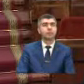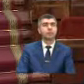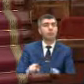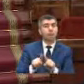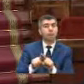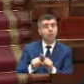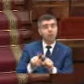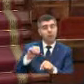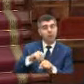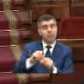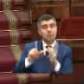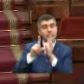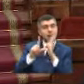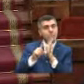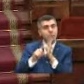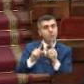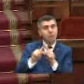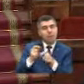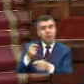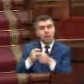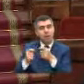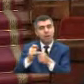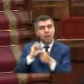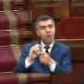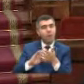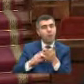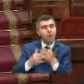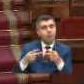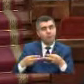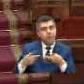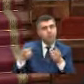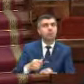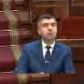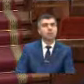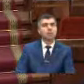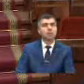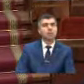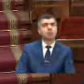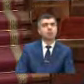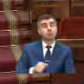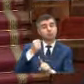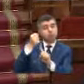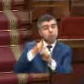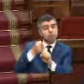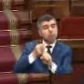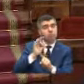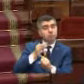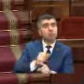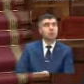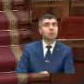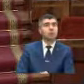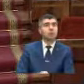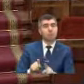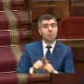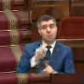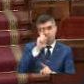طبعا هذا يعني ندير فيه على حسب يعني الكلام ديالكم ندير فيه مجهود، فعلا خصو يخرج في اقرب